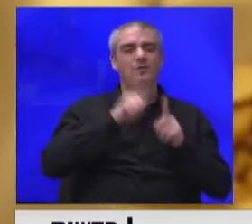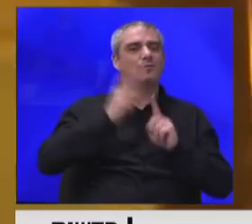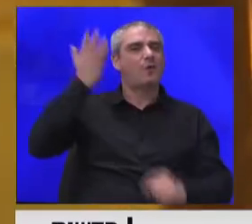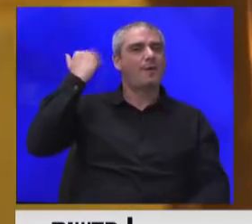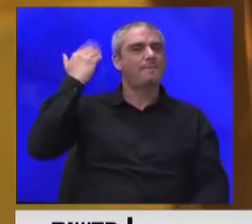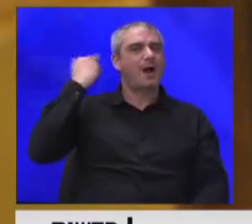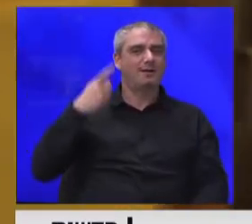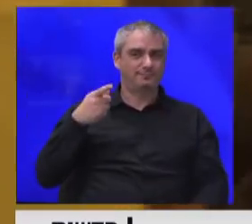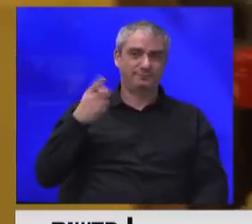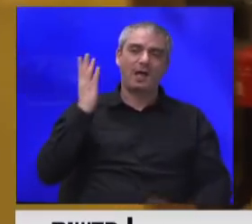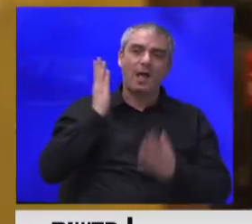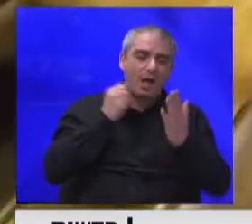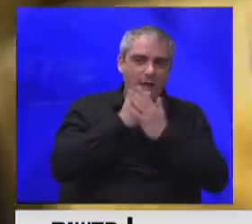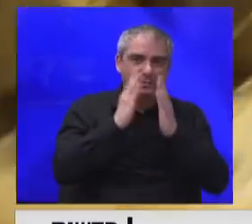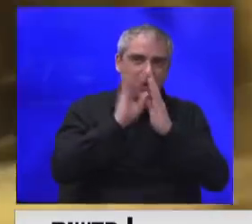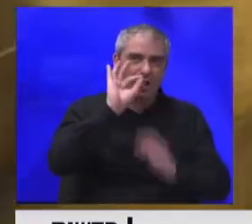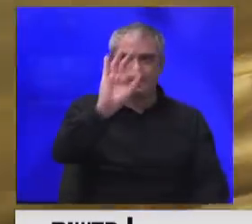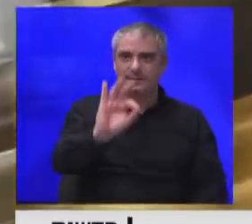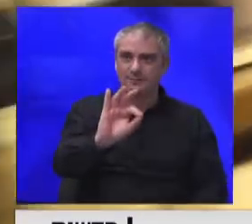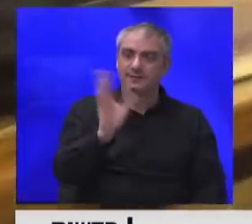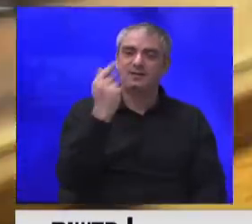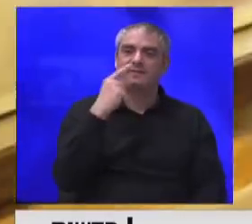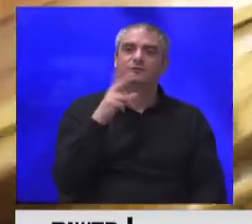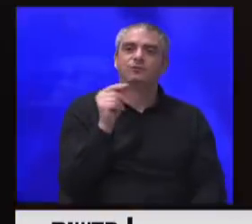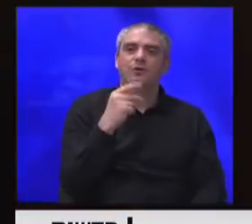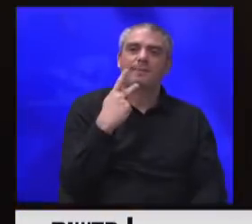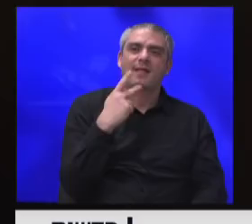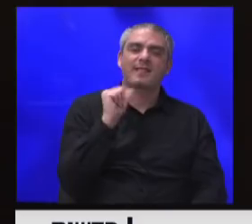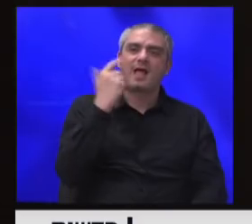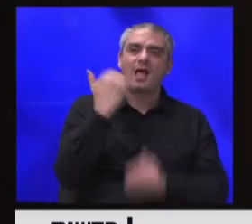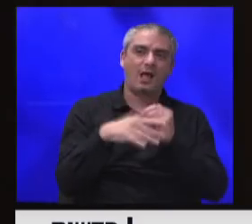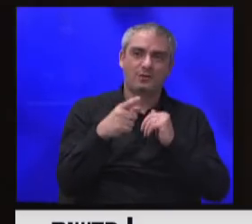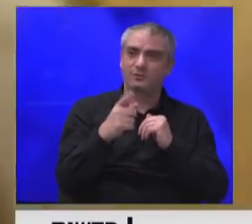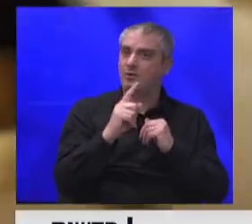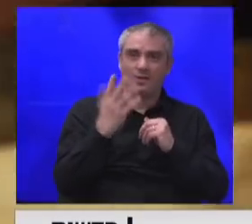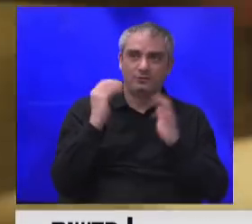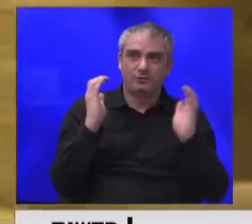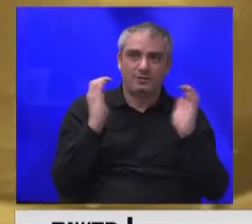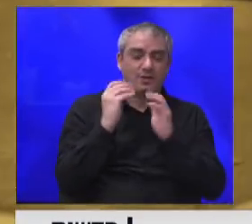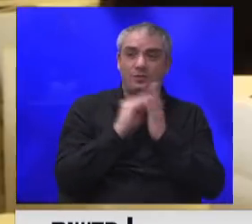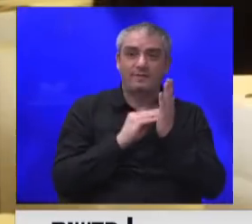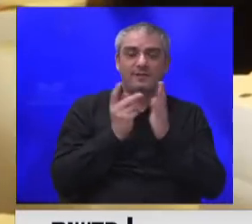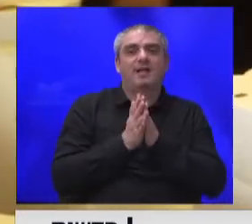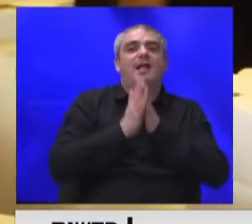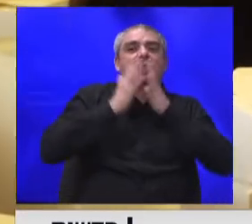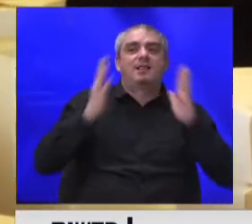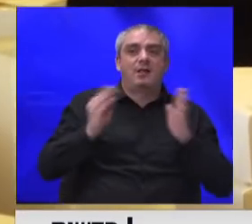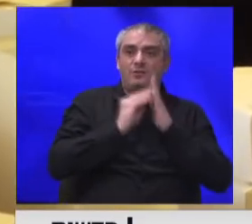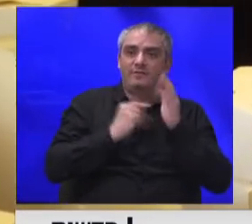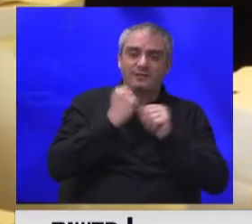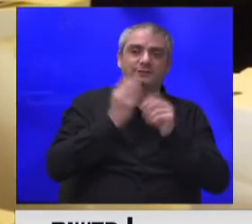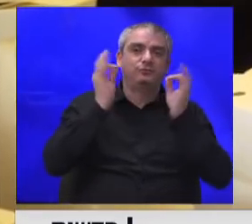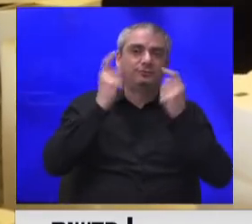פעם עד לסלון הבית. תביאו לי את הזוג בתאי האחרון ש... לא רק שהקטנו תפריט, אנחנו הגדלנו תפריט ועשינו